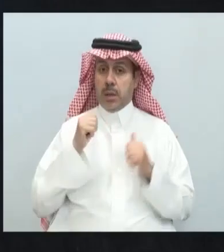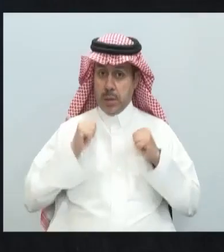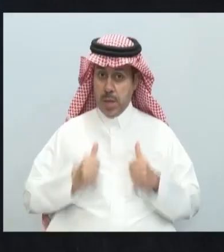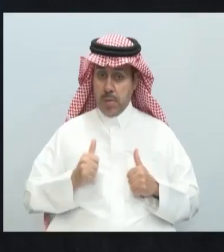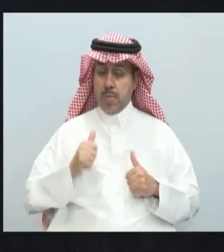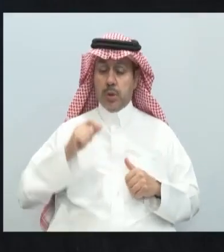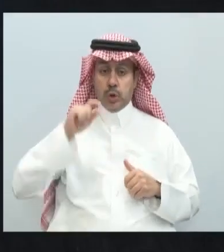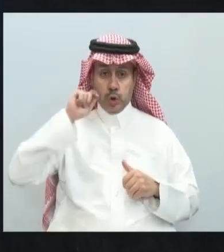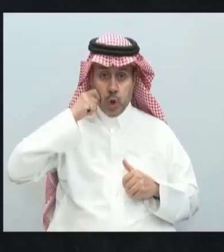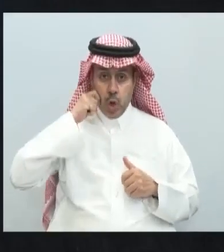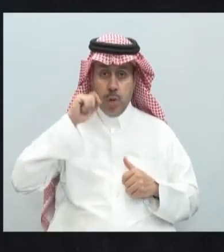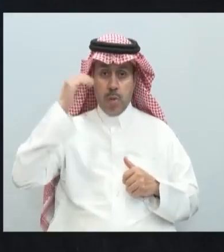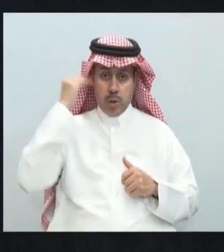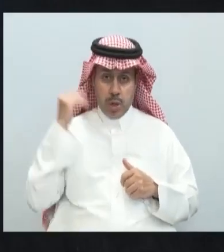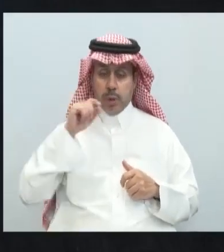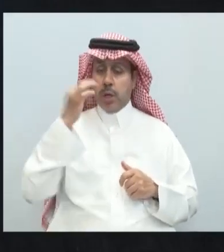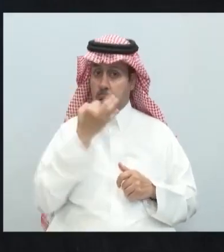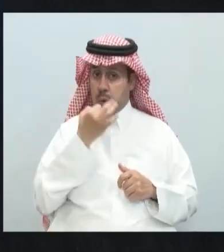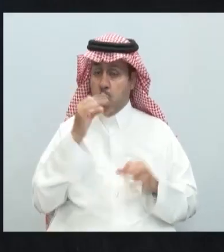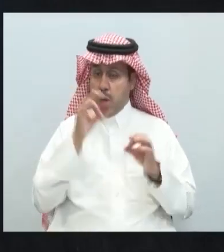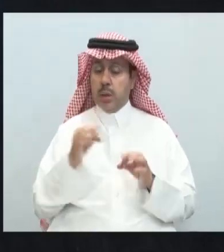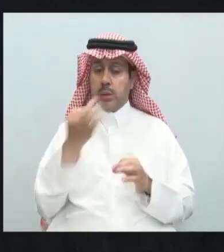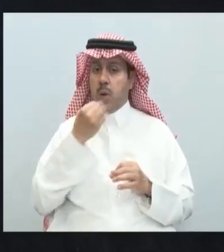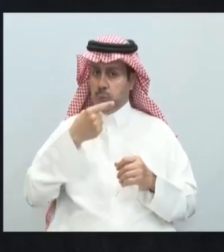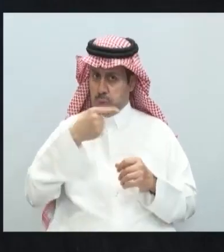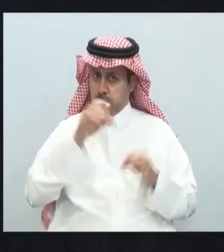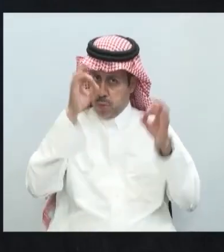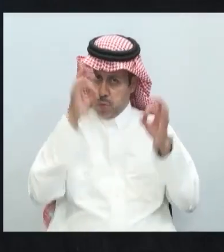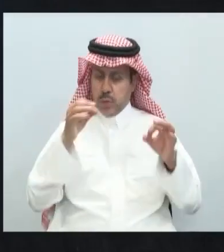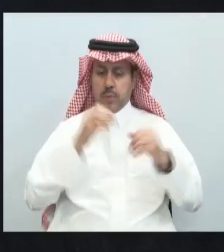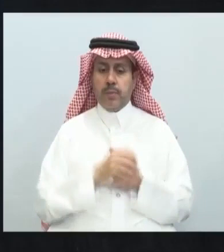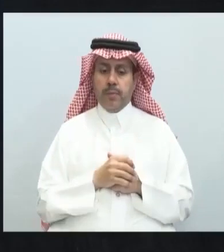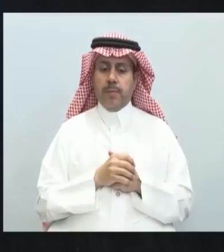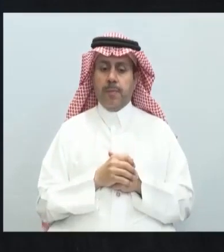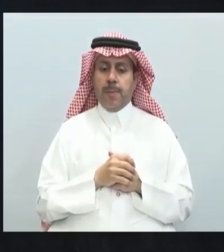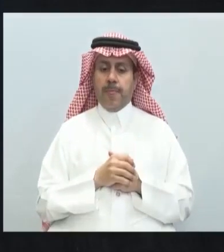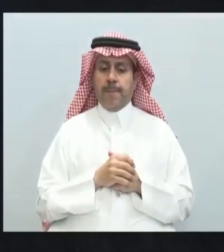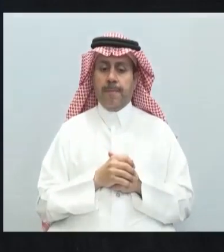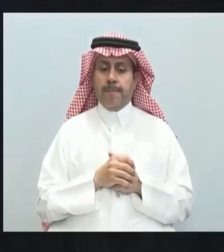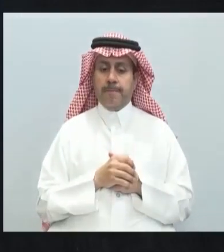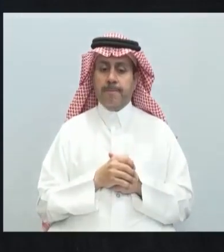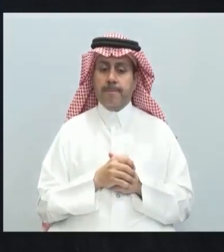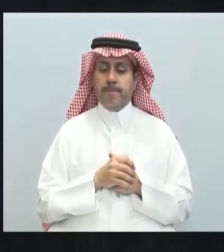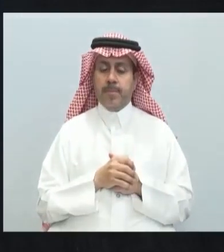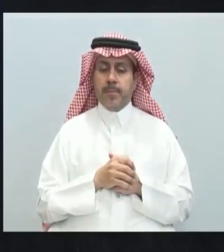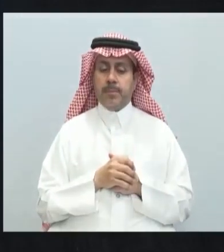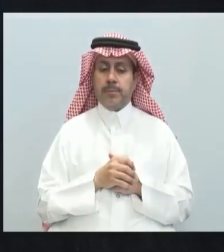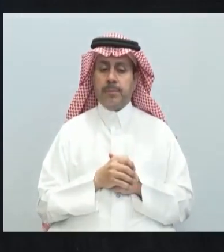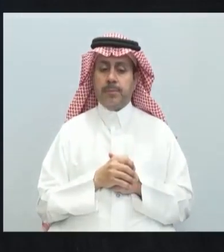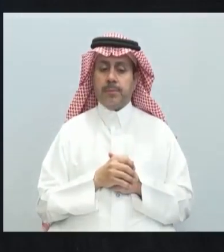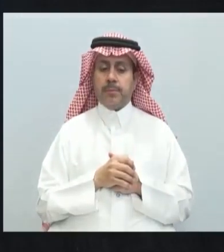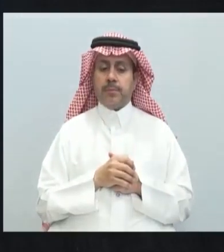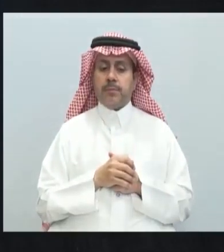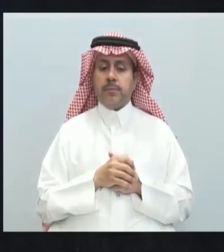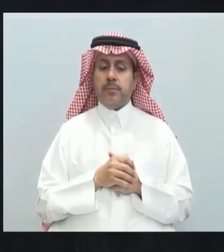بد ان يتلو الطالب والطالبه الايات تلاوه صحيحه لا لحن فيها حتى باذن الله